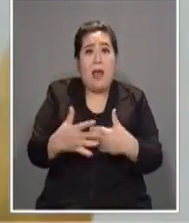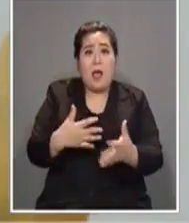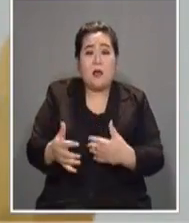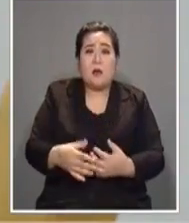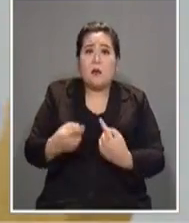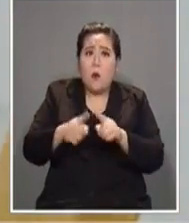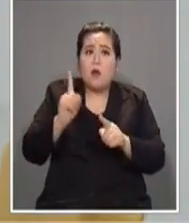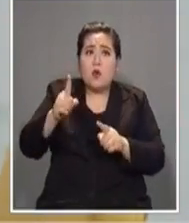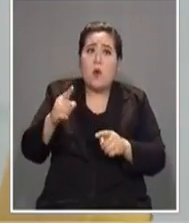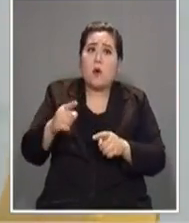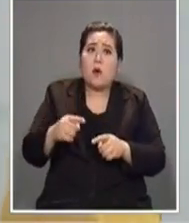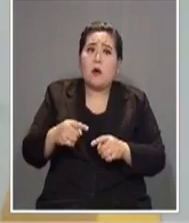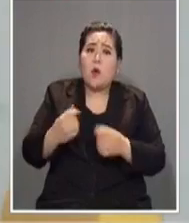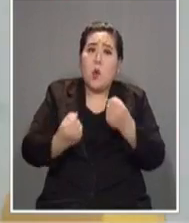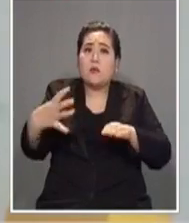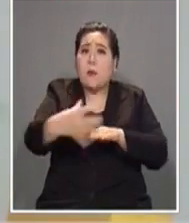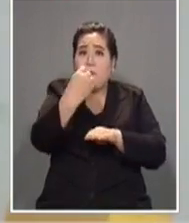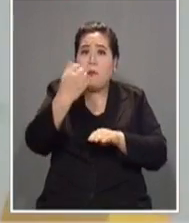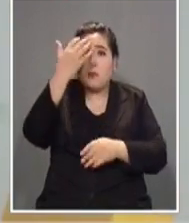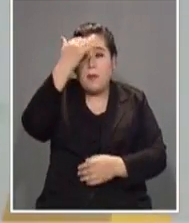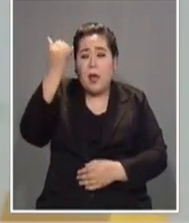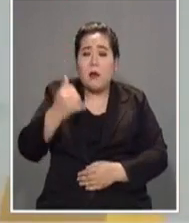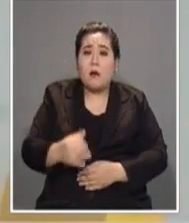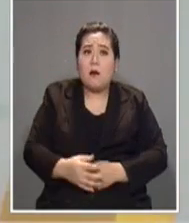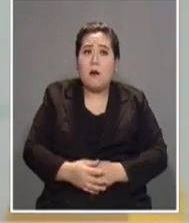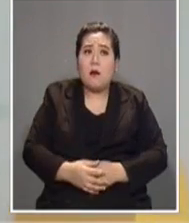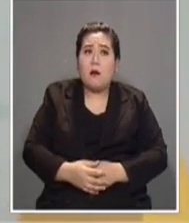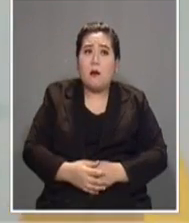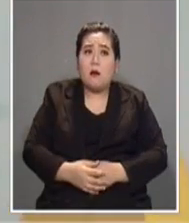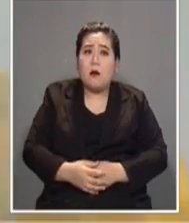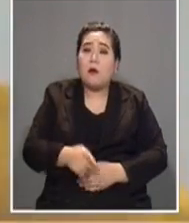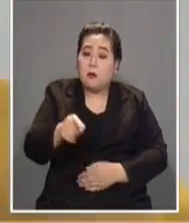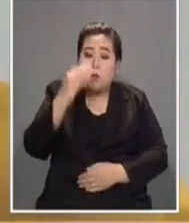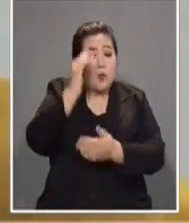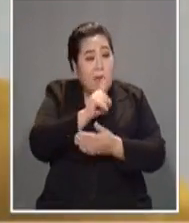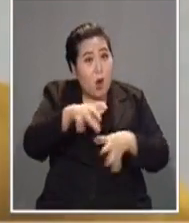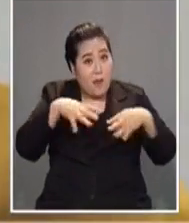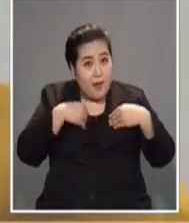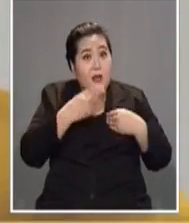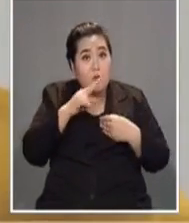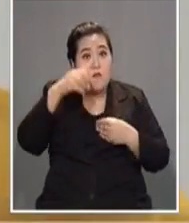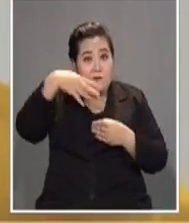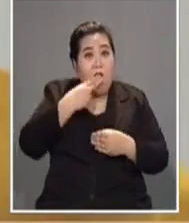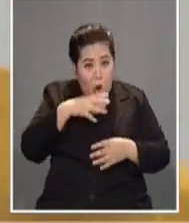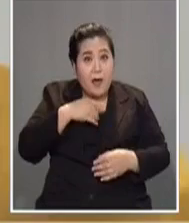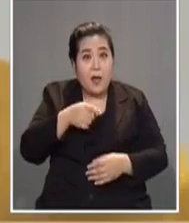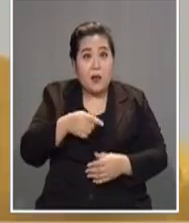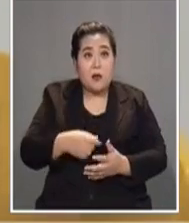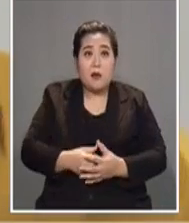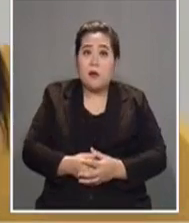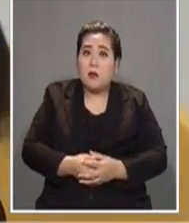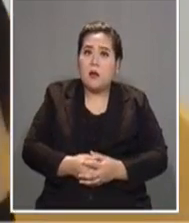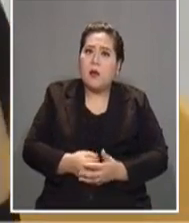แต่ทำไมถึงต้องมายืนรถ คือมันมีความผิดเรารับสภาพเป็นของเราไหมครับแล้วผมแจ้งข้อกล่าวหาเข้าใจหรือยังครับ แ